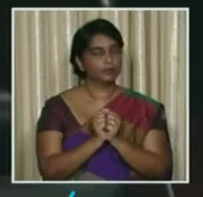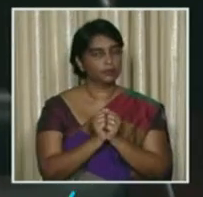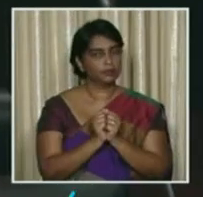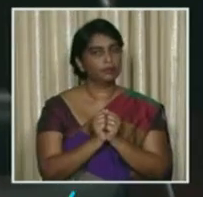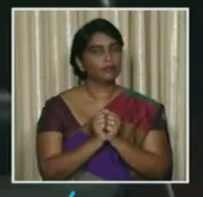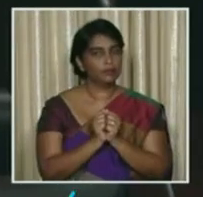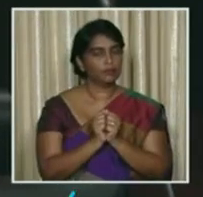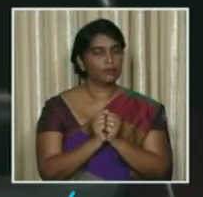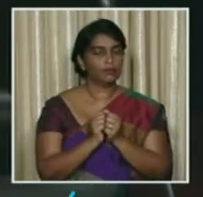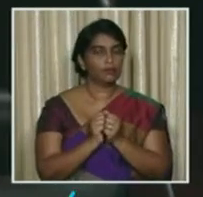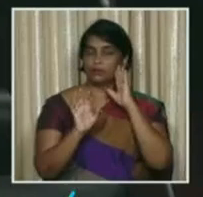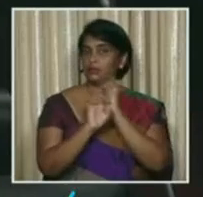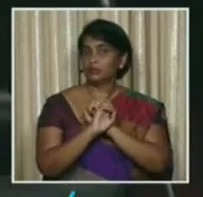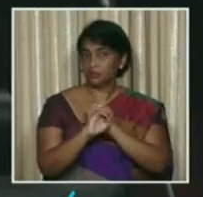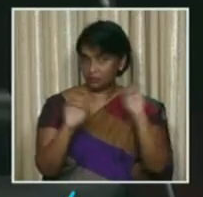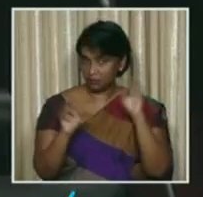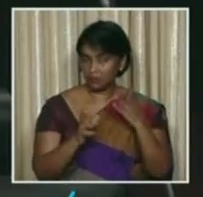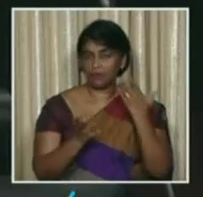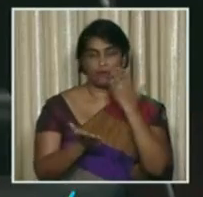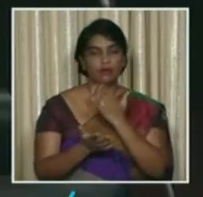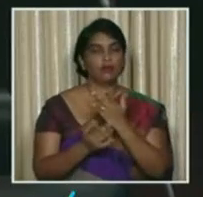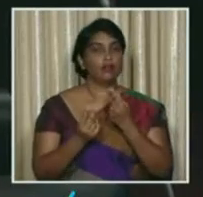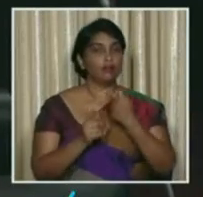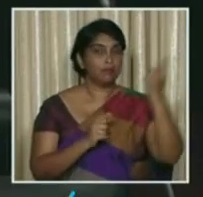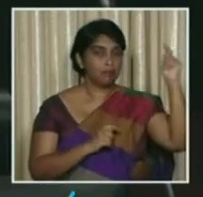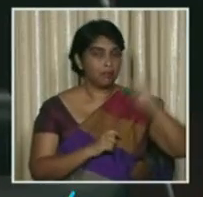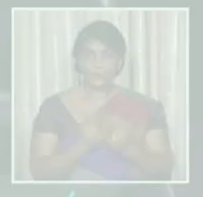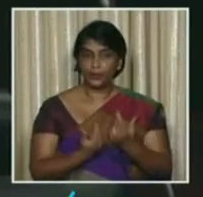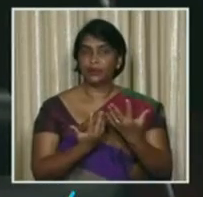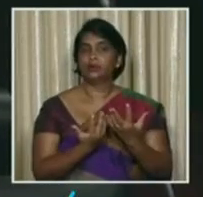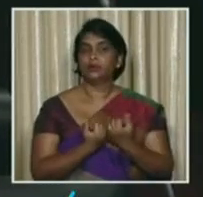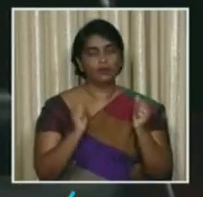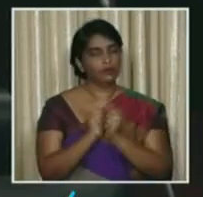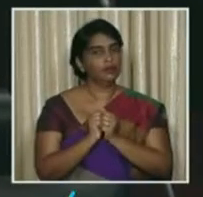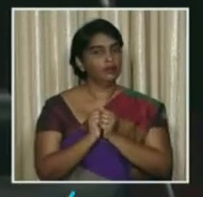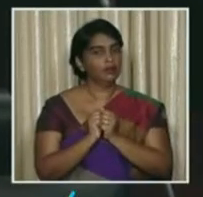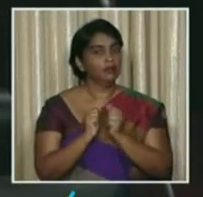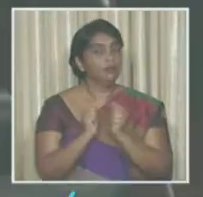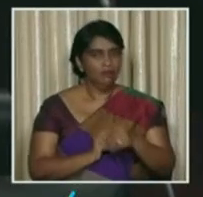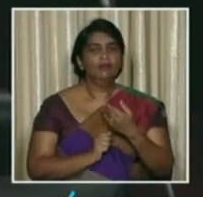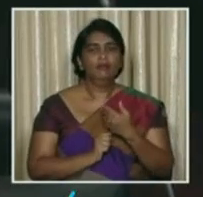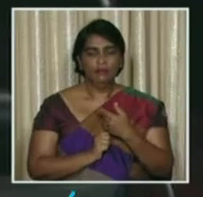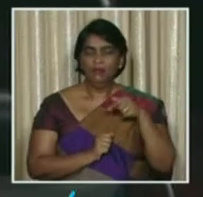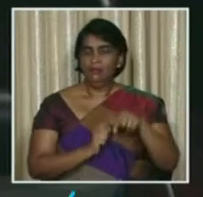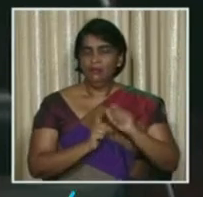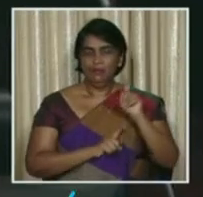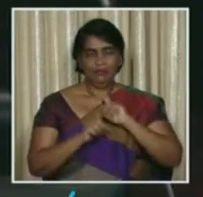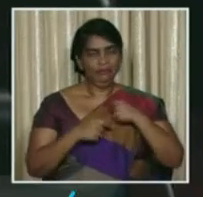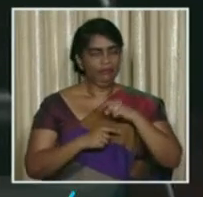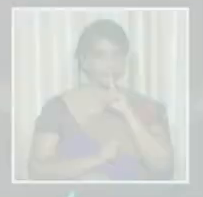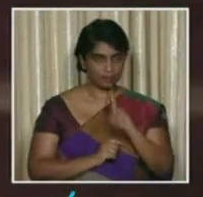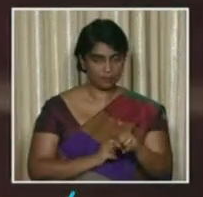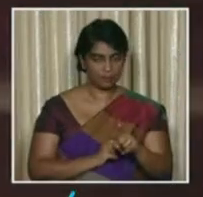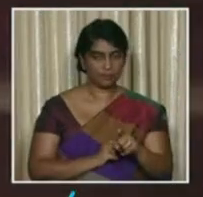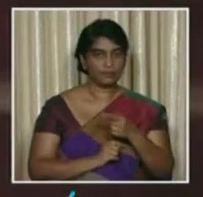පරීක්ෂණයක් පවත්වා රටට හෙළි කිරීමටත් වන්දිය කඩිනමින් ලබා ගැනීමටත් අවශ්‍ය කටයුතු කළ යුතු බවට මෙම සභාවට යෝජනා කර